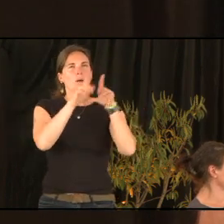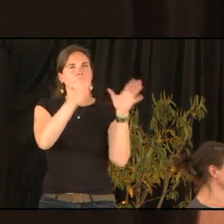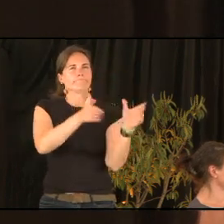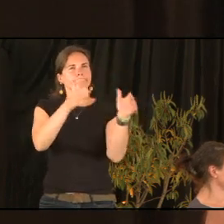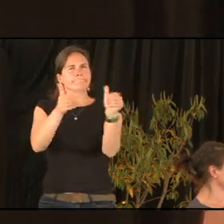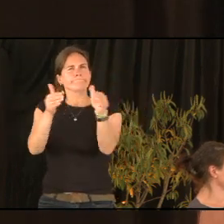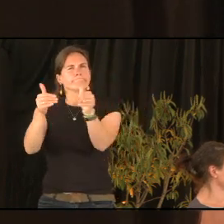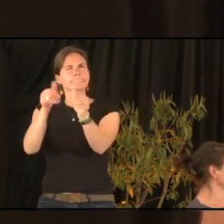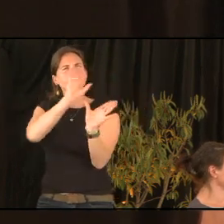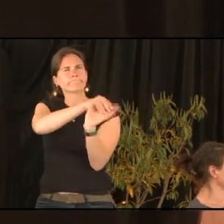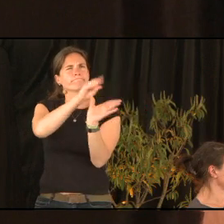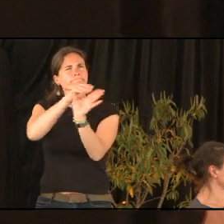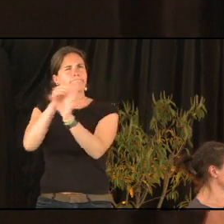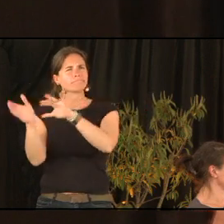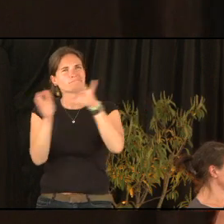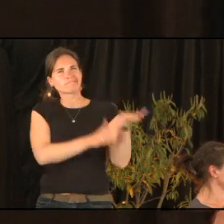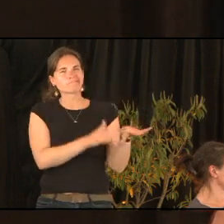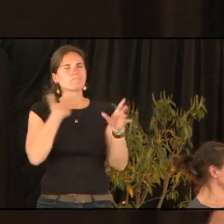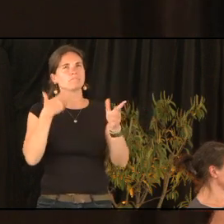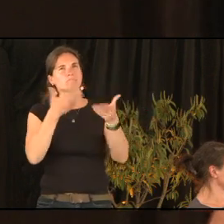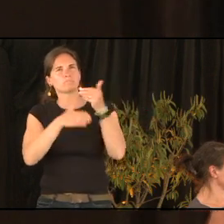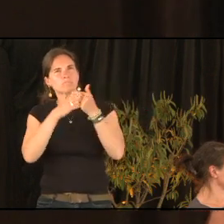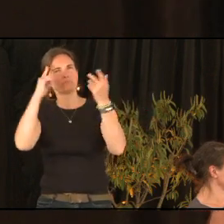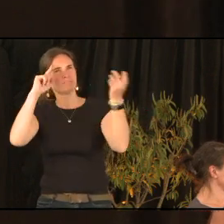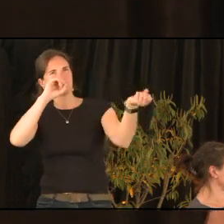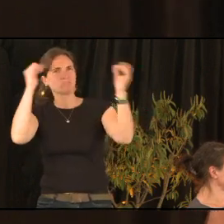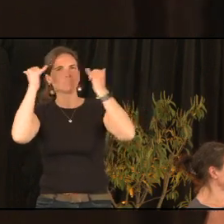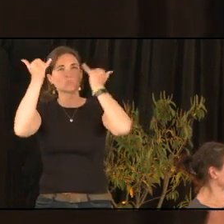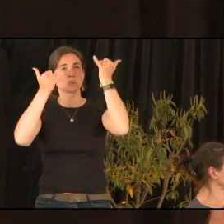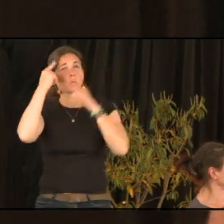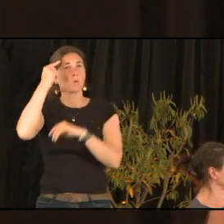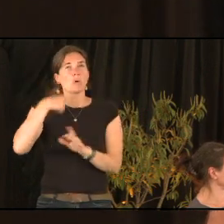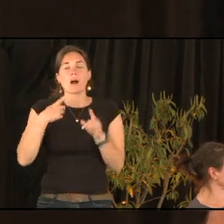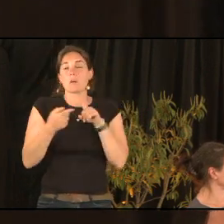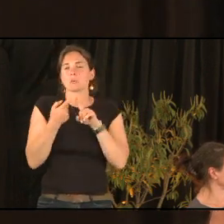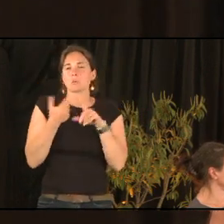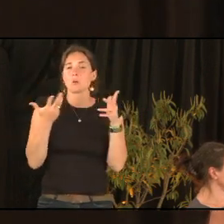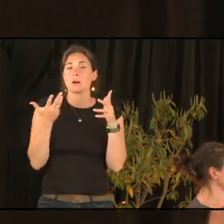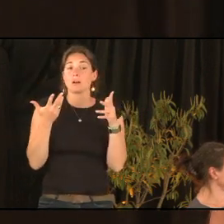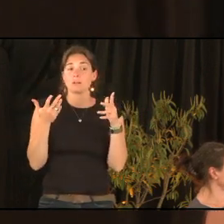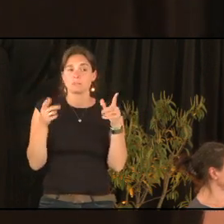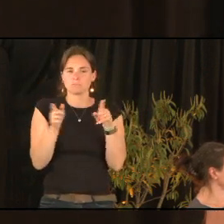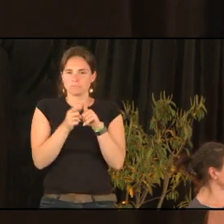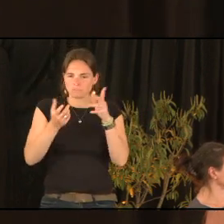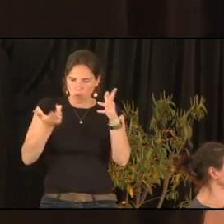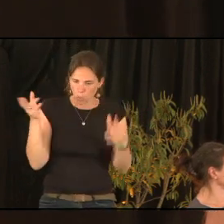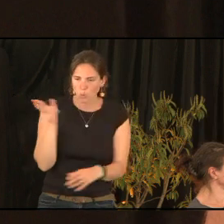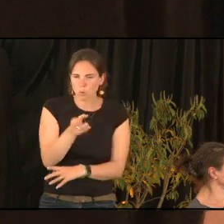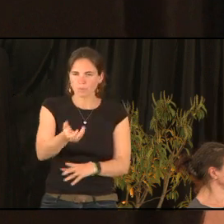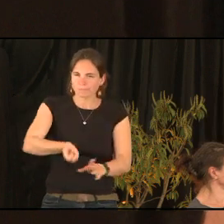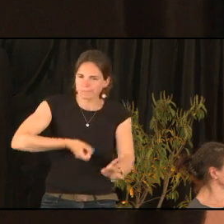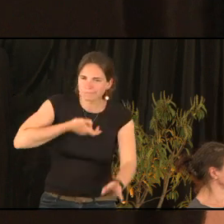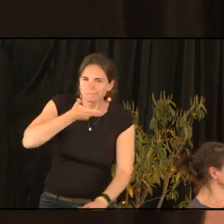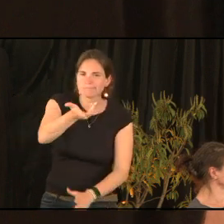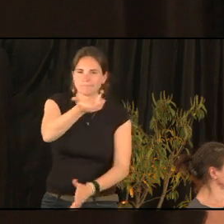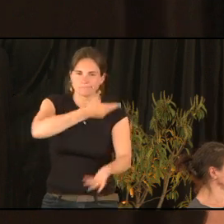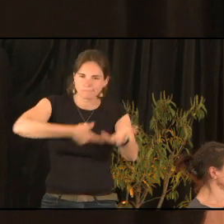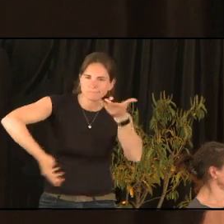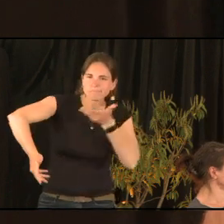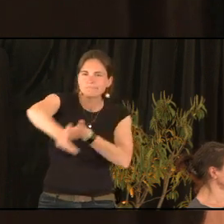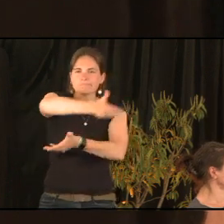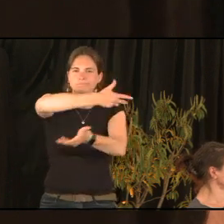présuppose une coprésence. Et ici, la Béringie, ici, présuppose une présence ici. Enfin, ici veut dire différentes choses selon